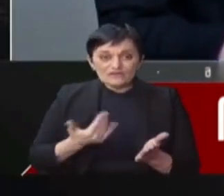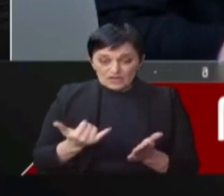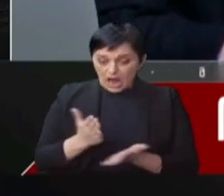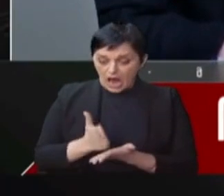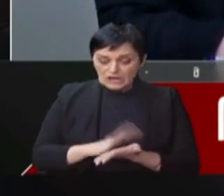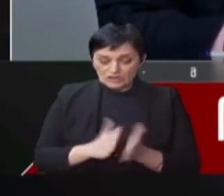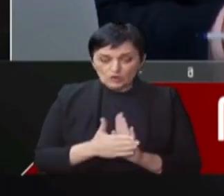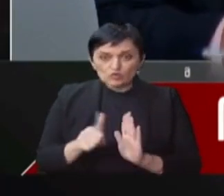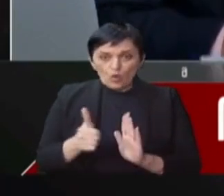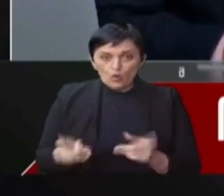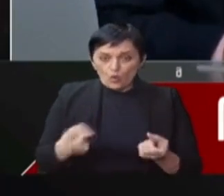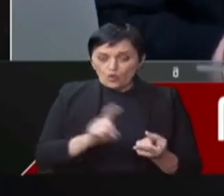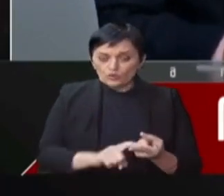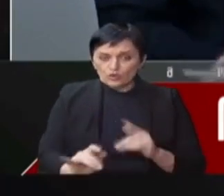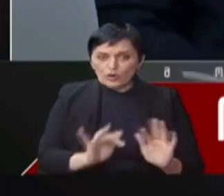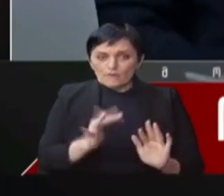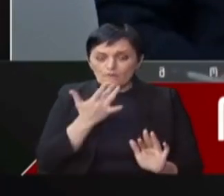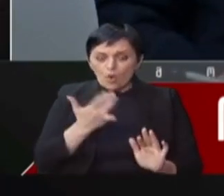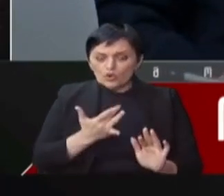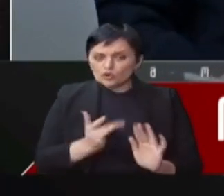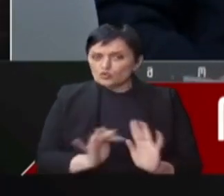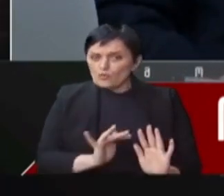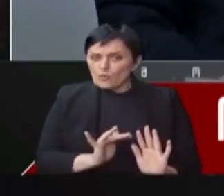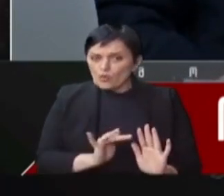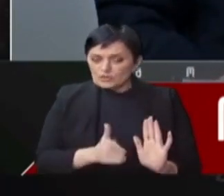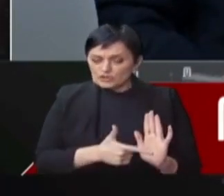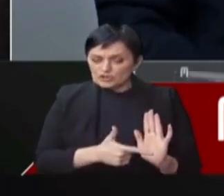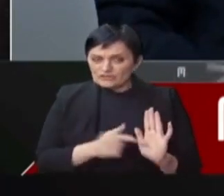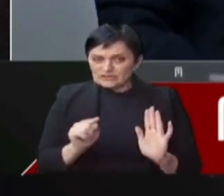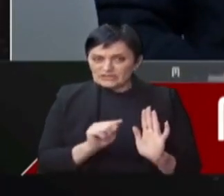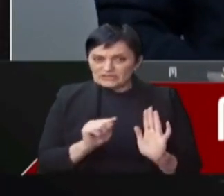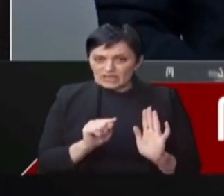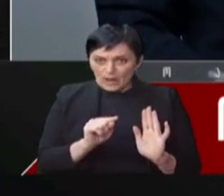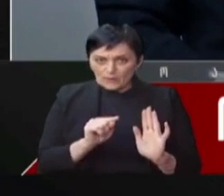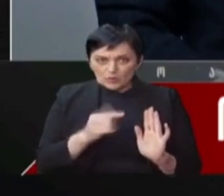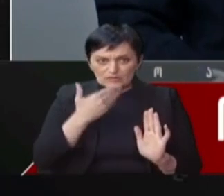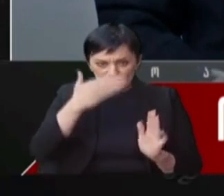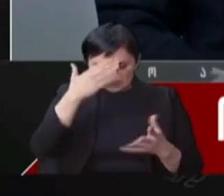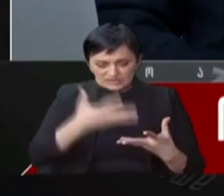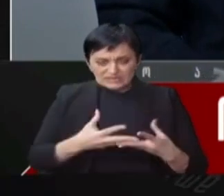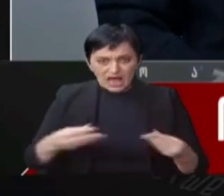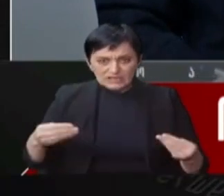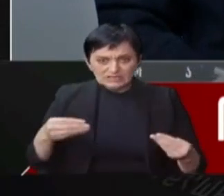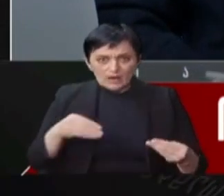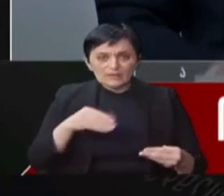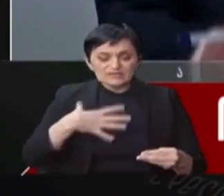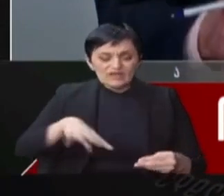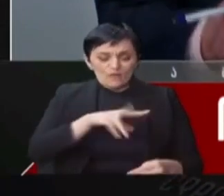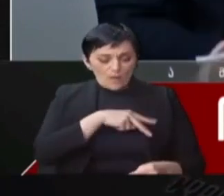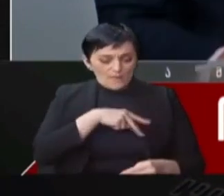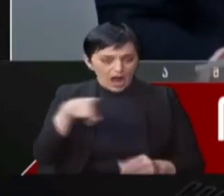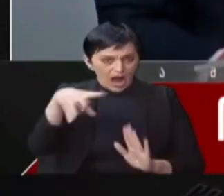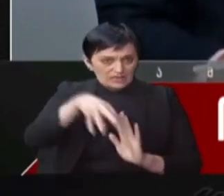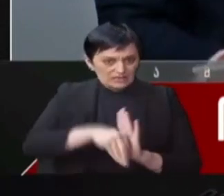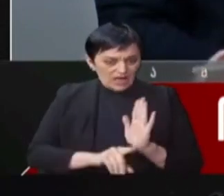ვითარებამ იმოქმედოს პოლიტიკურ პროცესზე? 7 თებერვალს იხსნება საგაზაფხულო სესია საქართველოს პარლამენტში,